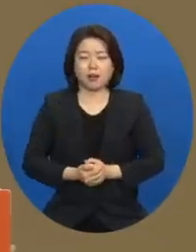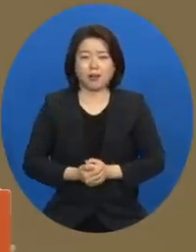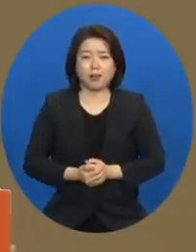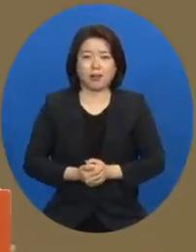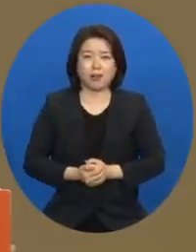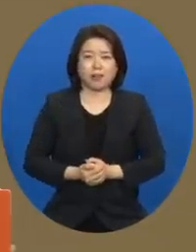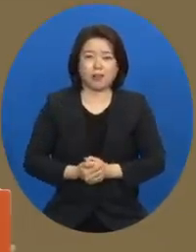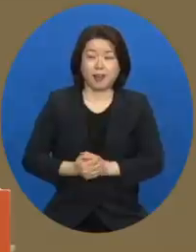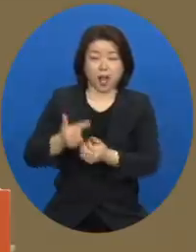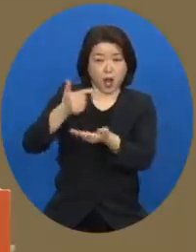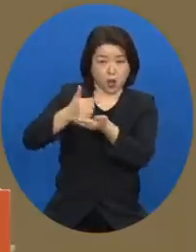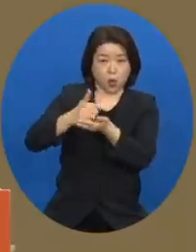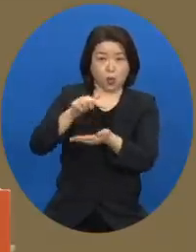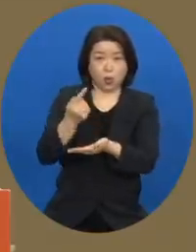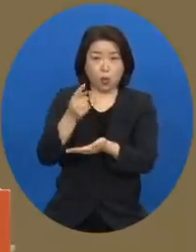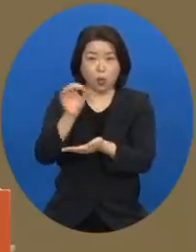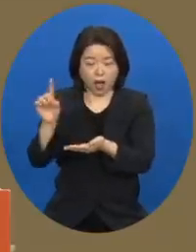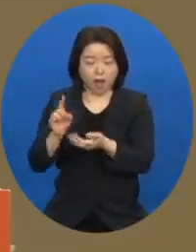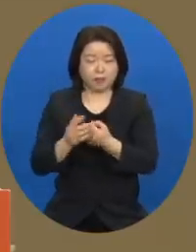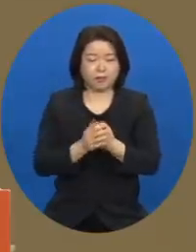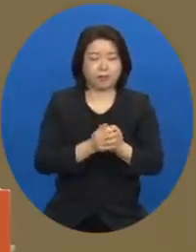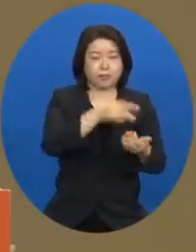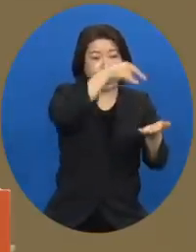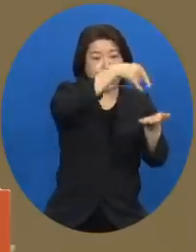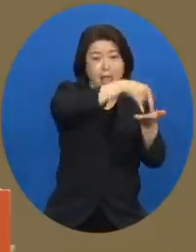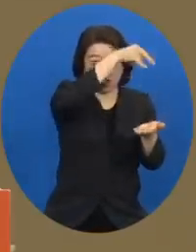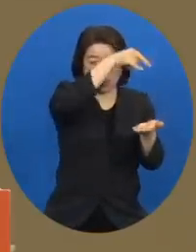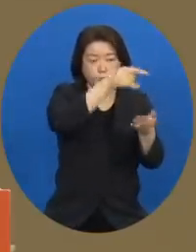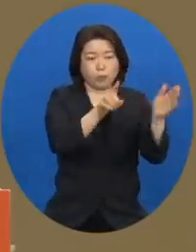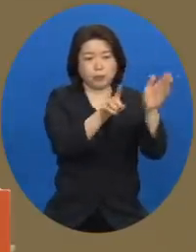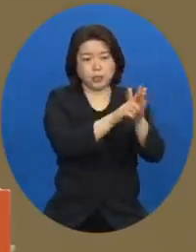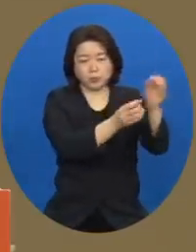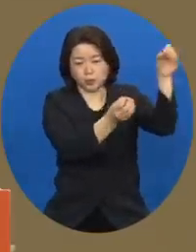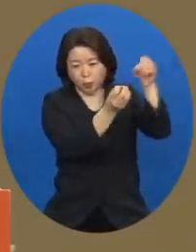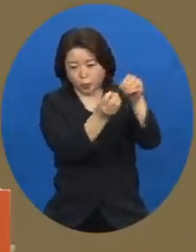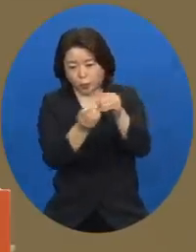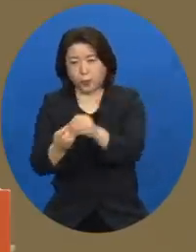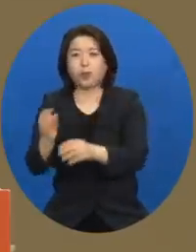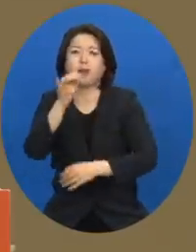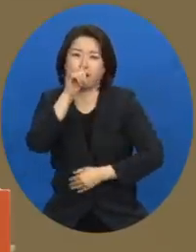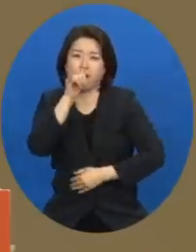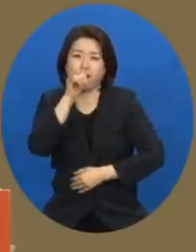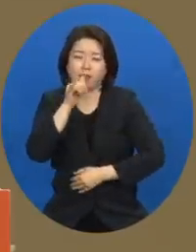사실 노아의 그 믿음은 에녹의 믿음으로부터 이어진 거죠.